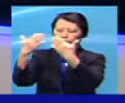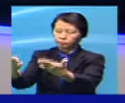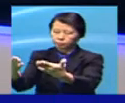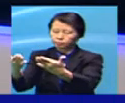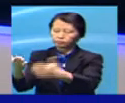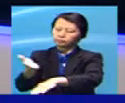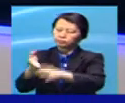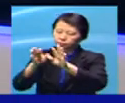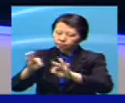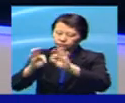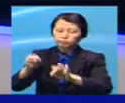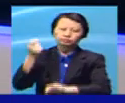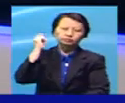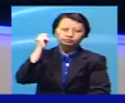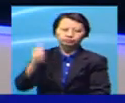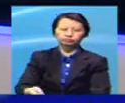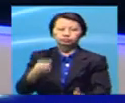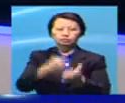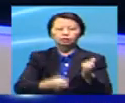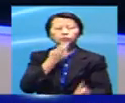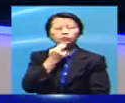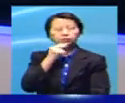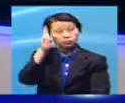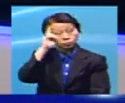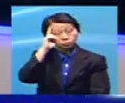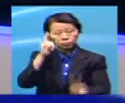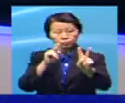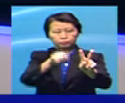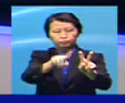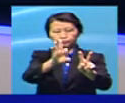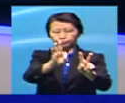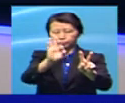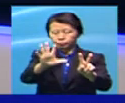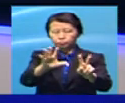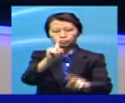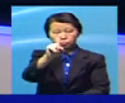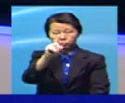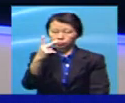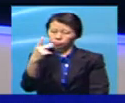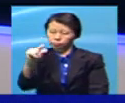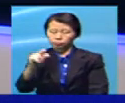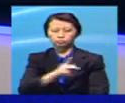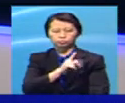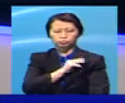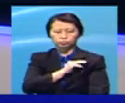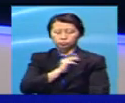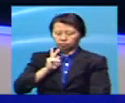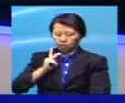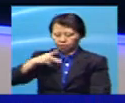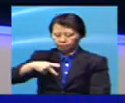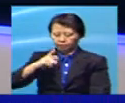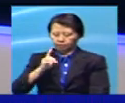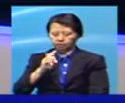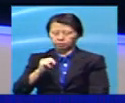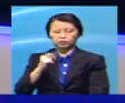dengan perkembangan itu. Harga gula kekal pada RM2.95 sekilogram. Kementerian Perdagangan Dalam Negeri,